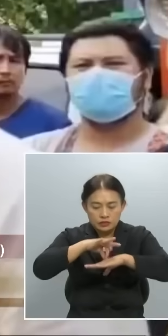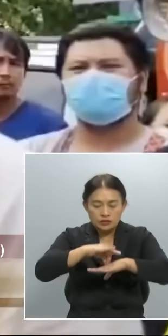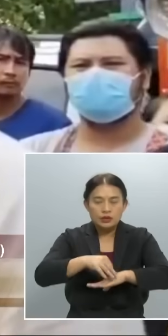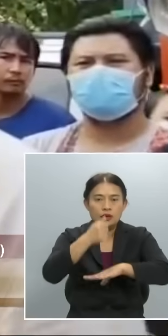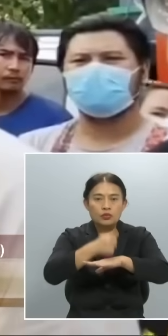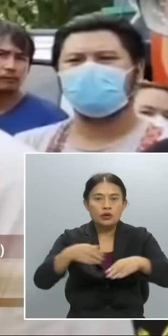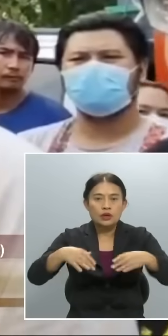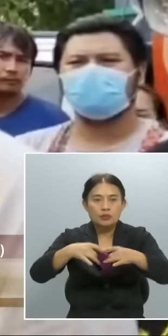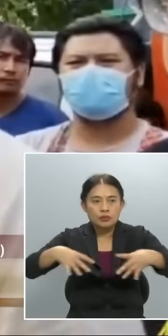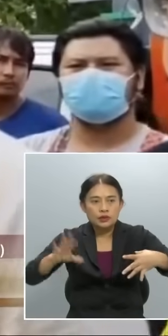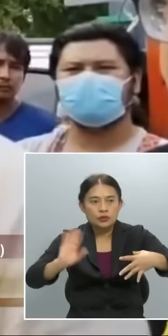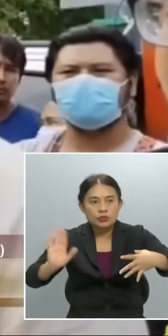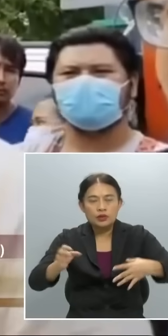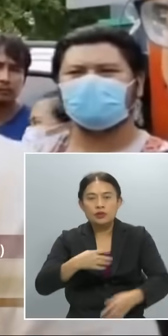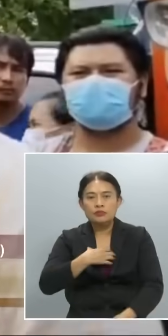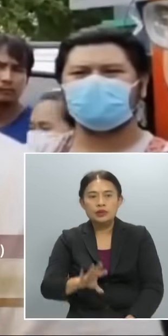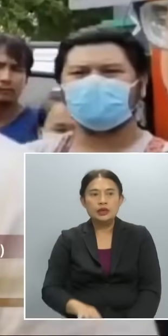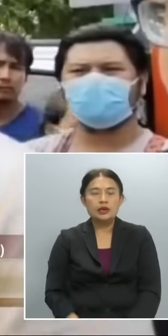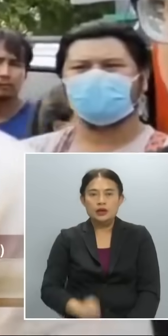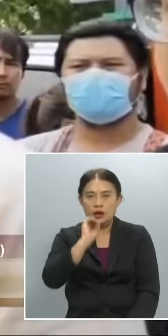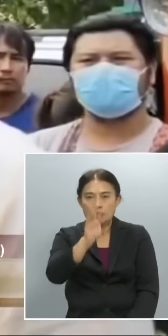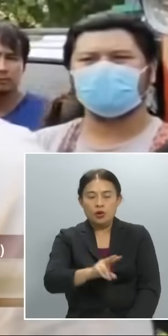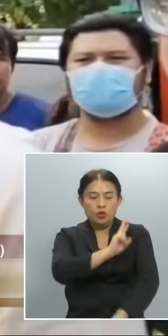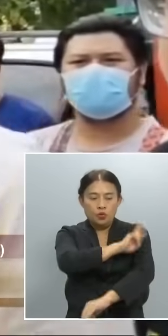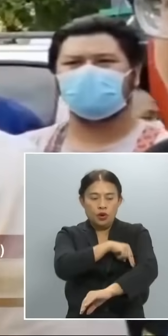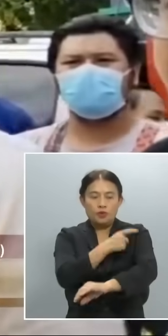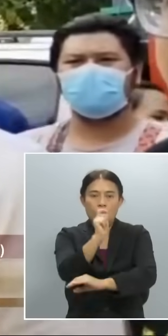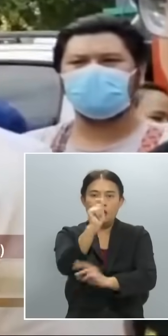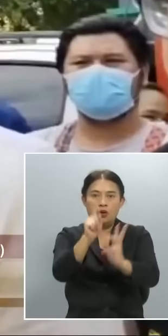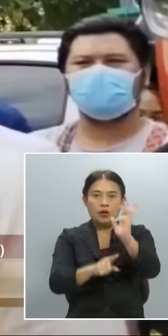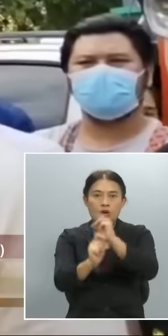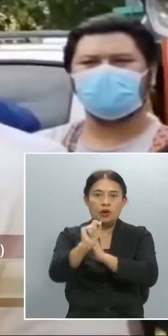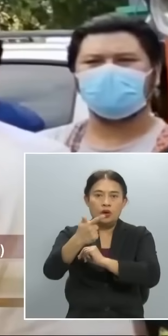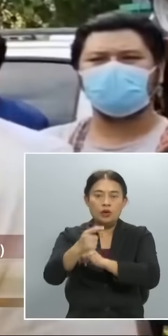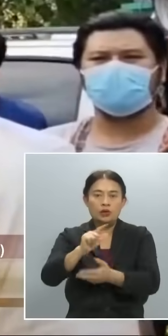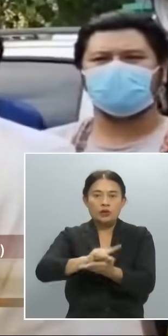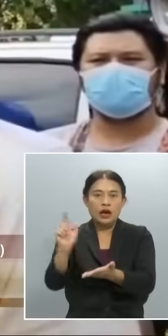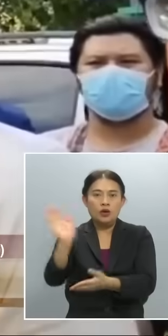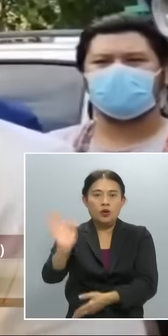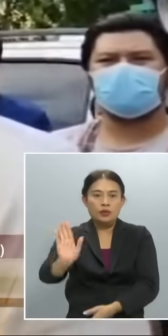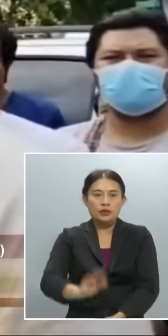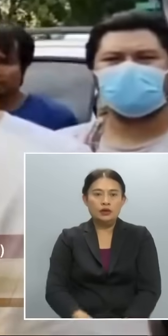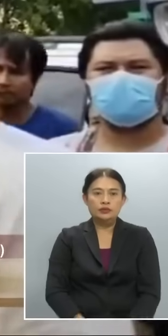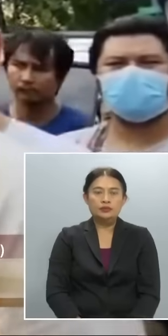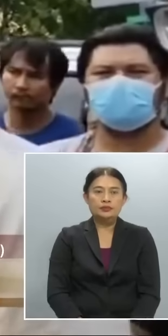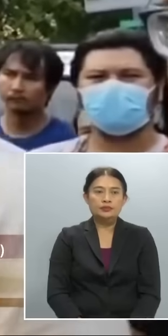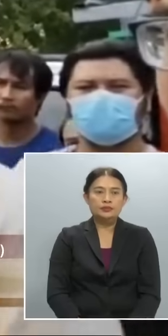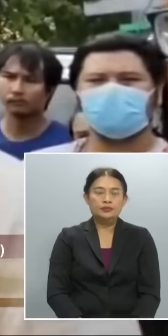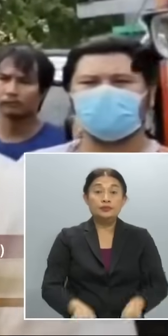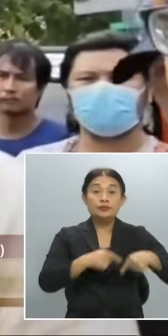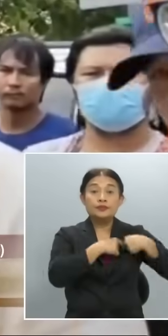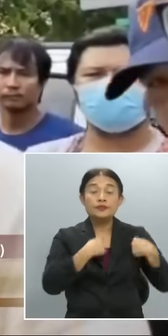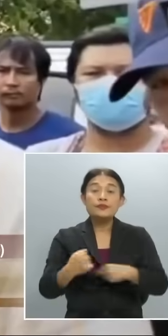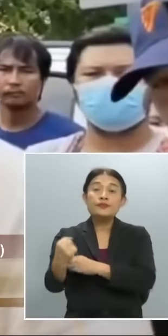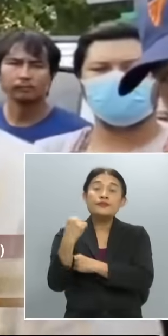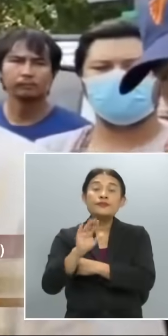านโดยระบุนะครับว่าหมออ๋องปฏิพัฒน์ไม่ต้องลาออกฟังเสียงดูสักนิดหนึ่งในแง่กำลังใจของบรรดาพรร